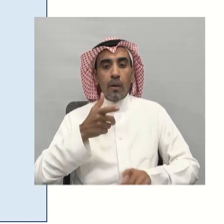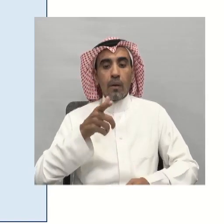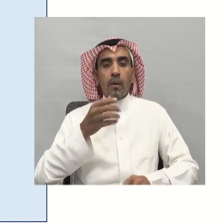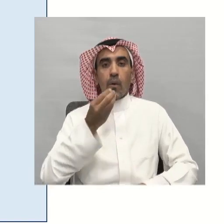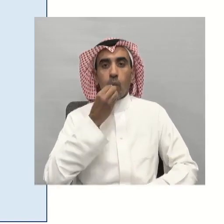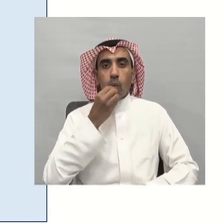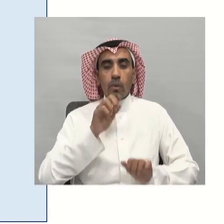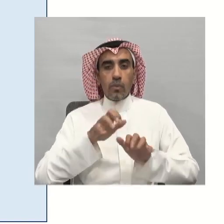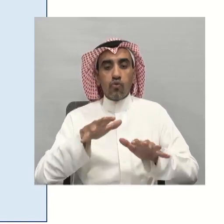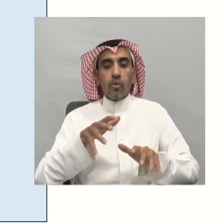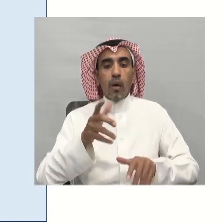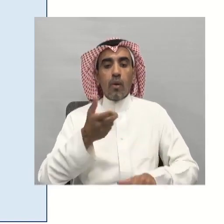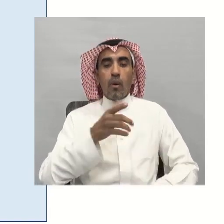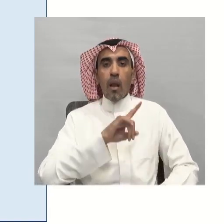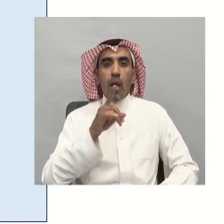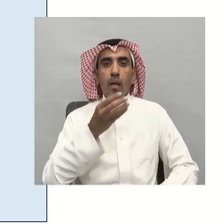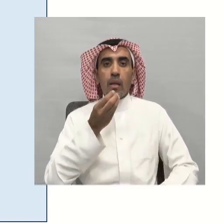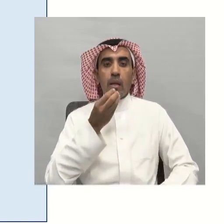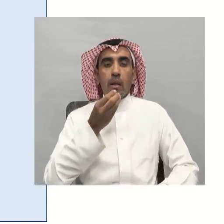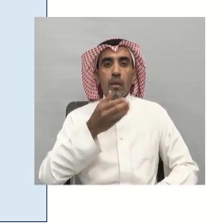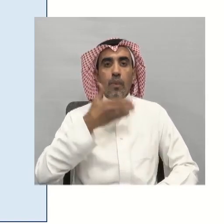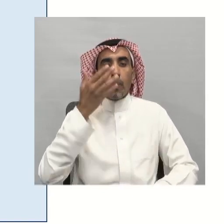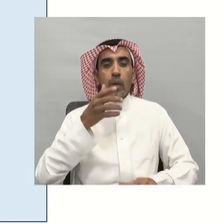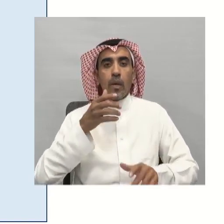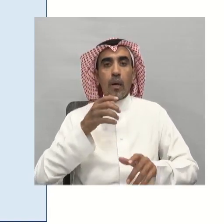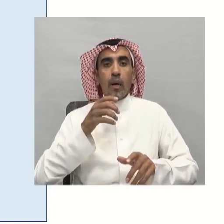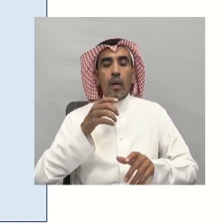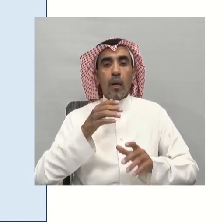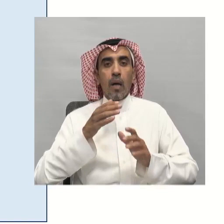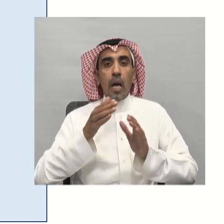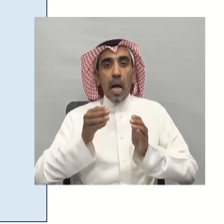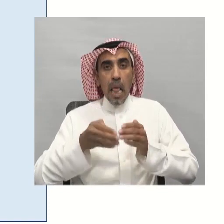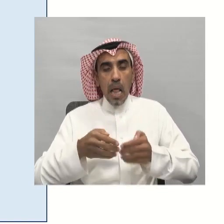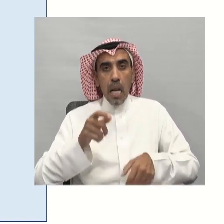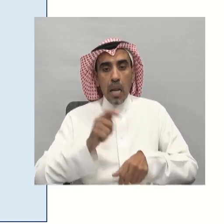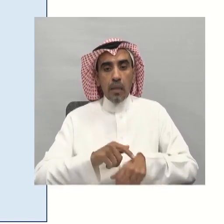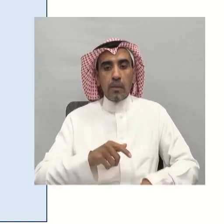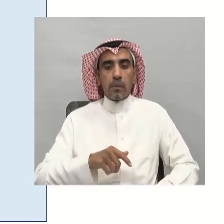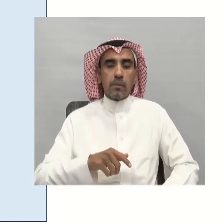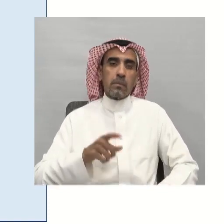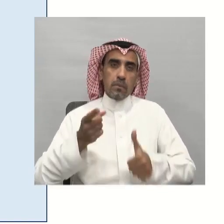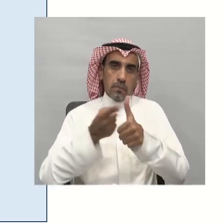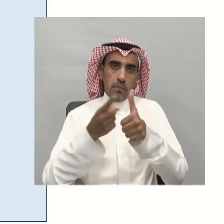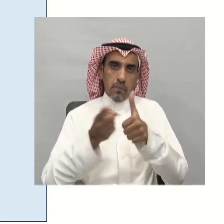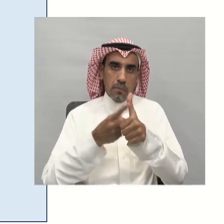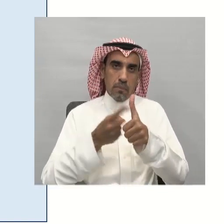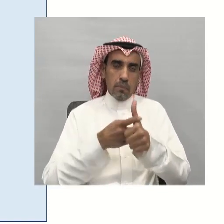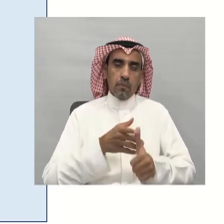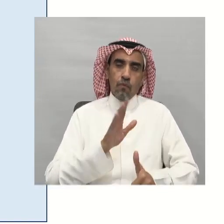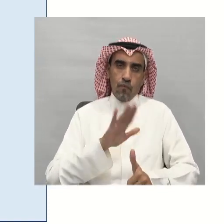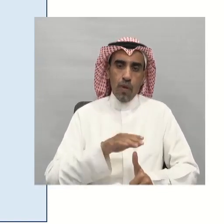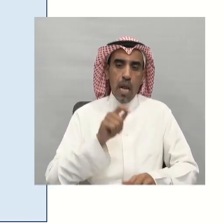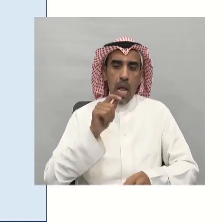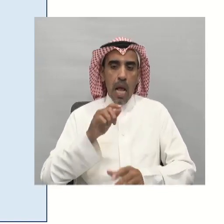تغذيتها ترشيحية، لا تمتلك خلايا لاسعة؟ طبعا الإجابة الصحيحة لأنها ماذا؟ تمتلك